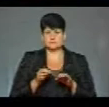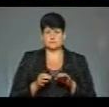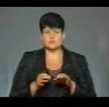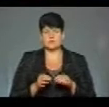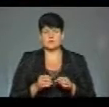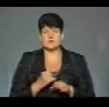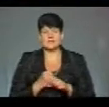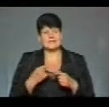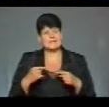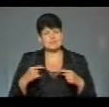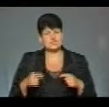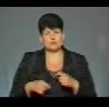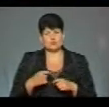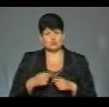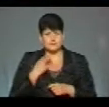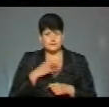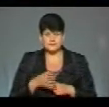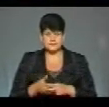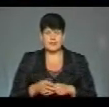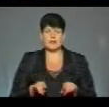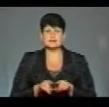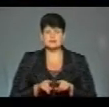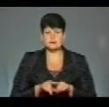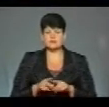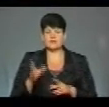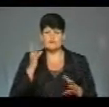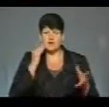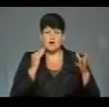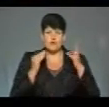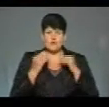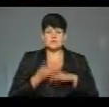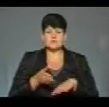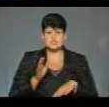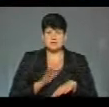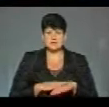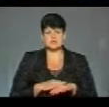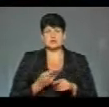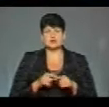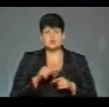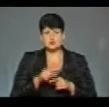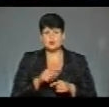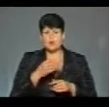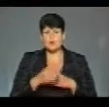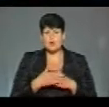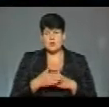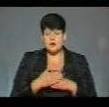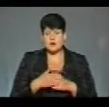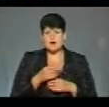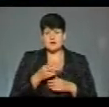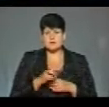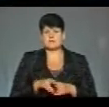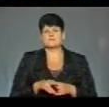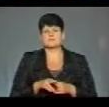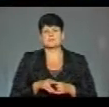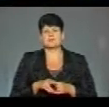вчиняти інші кримінальні правопорушення, а також враховуючи окремо тяжкість вказаного покарання, яка загрожує вказаним